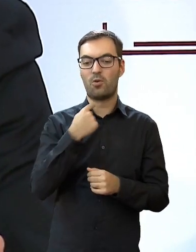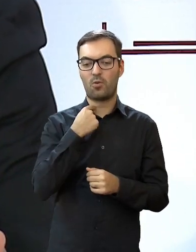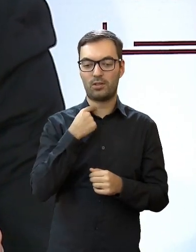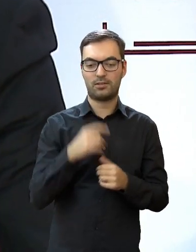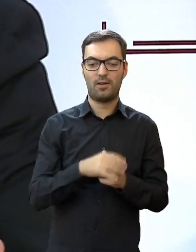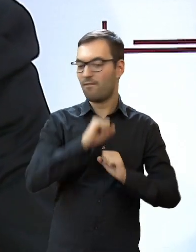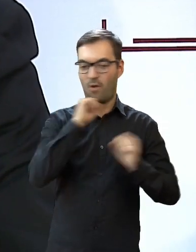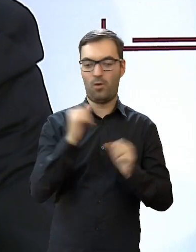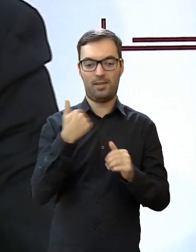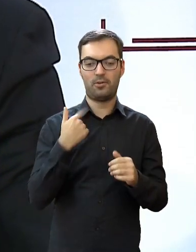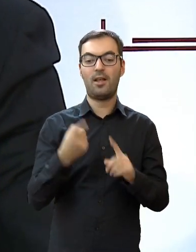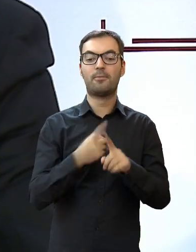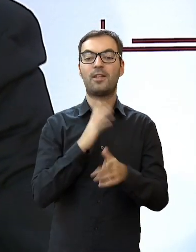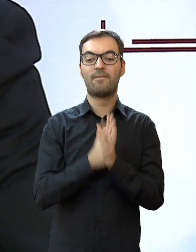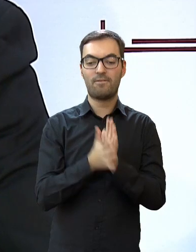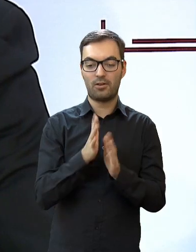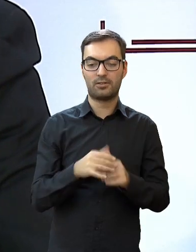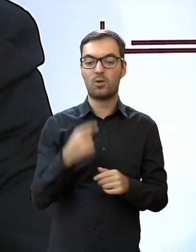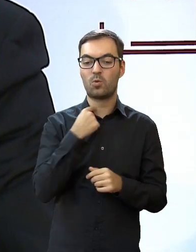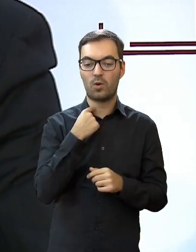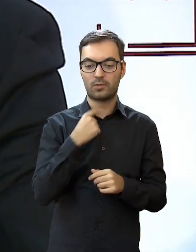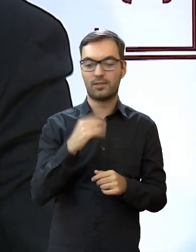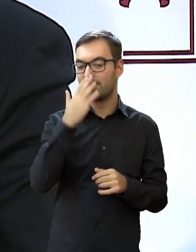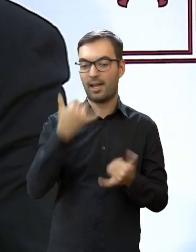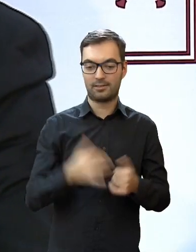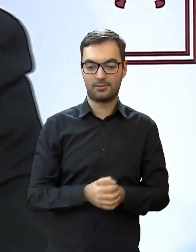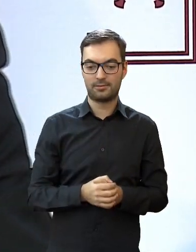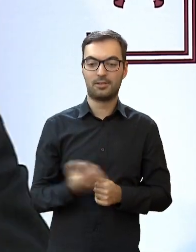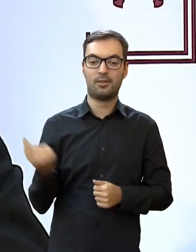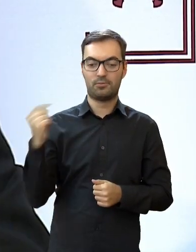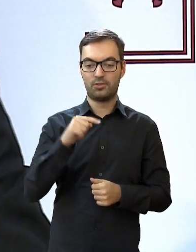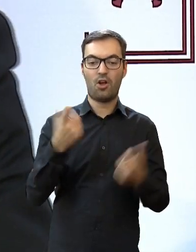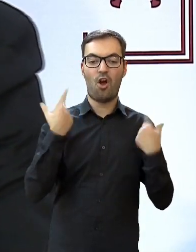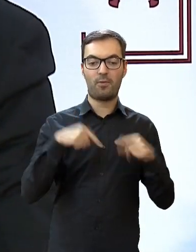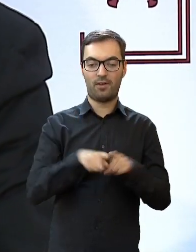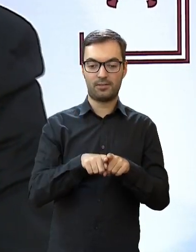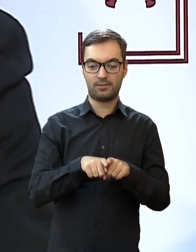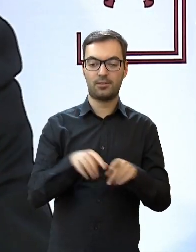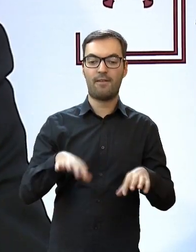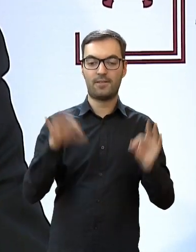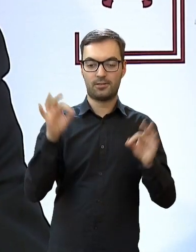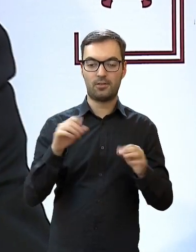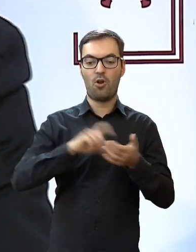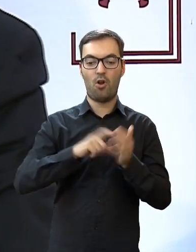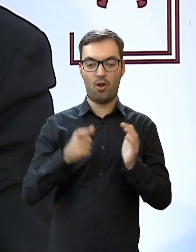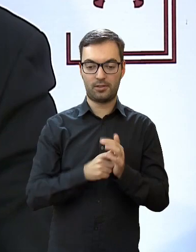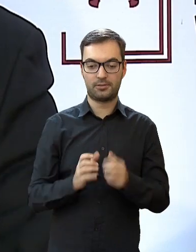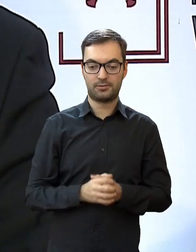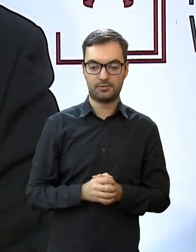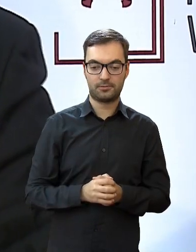żadnych w ogóle nie było. No ale przed wojną, moi drodzy, głosowanie na tym polegało, że przychodził obywatel wyborca do lokalu,